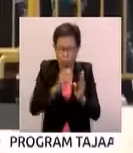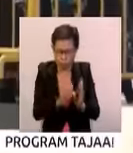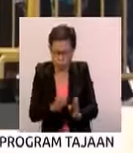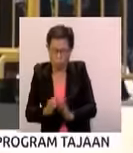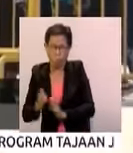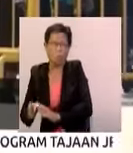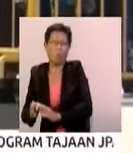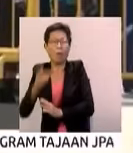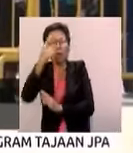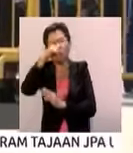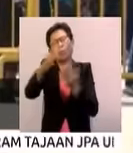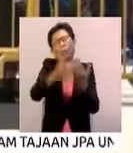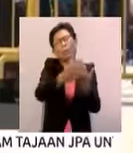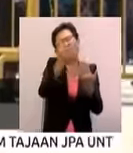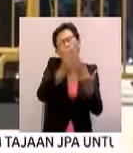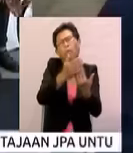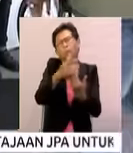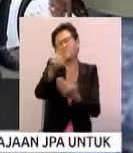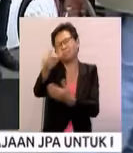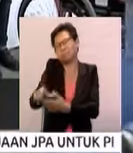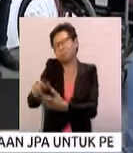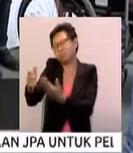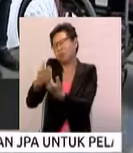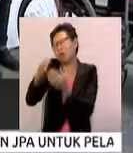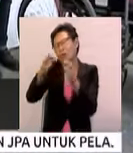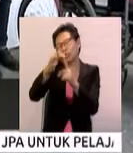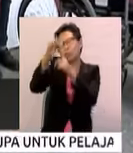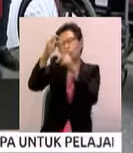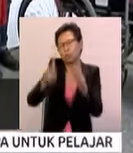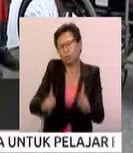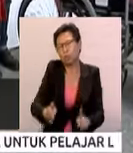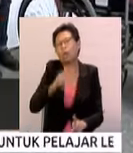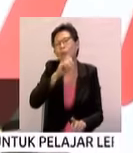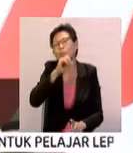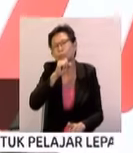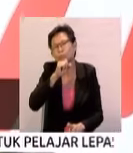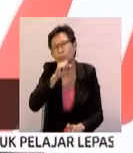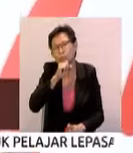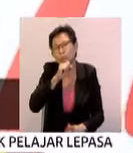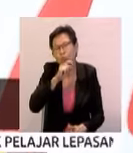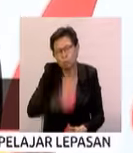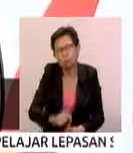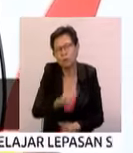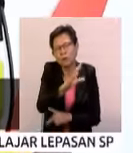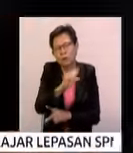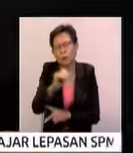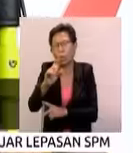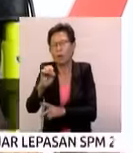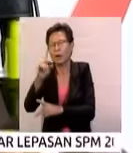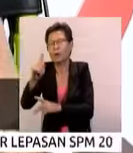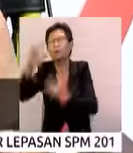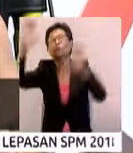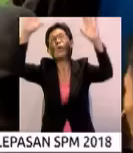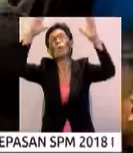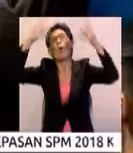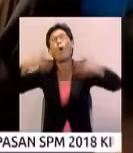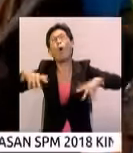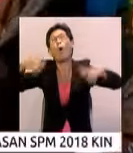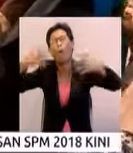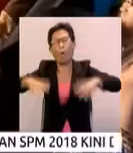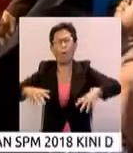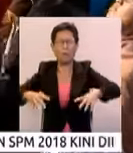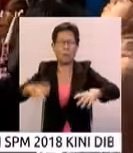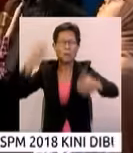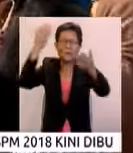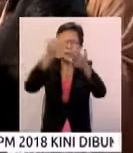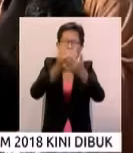sistematik demi kemudahan orang ramai, khususnya warga emas dan orang kelainan upaya OKU. Apalagi dalam keadaan cuaca panas terik hingga